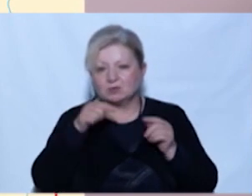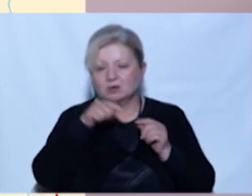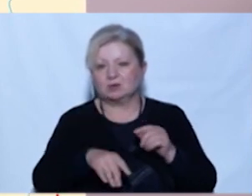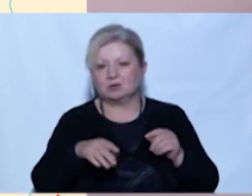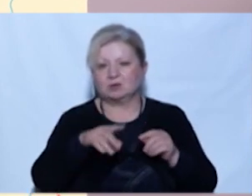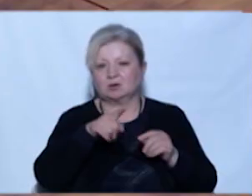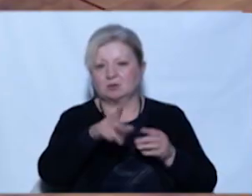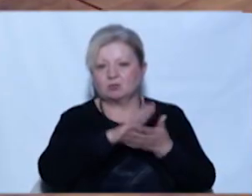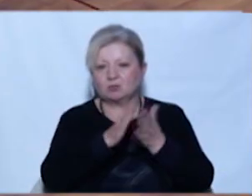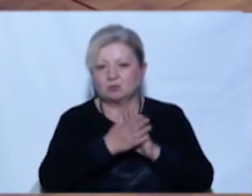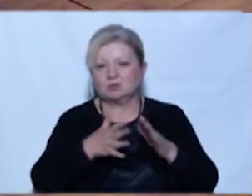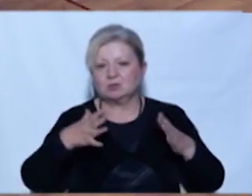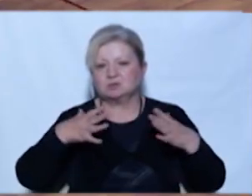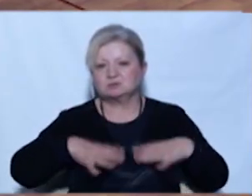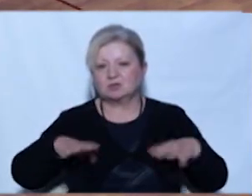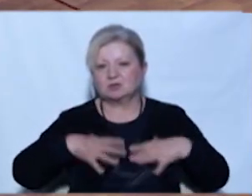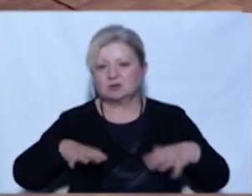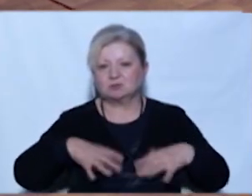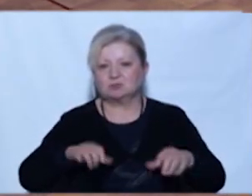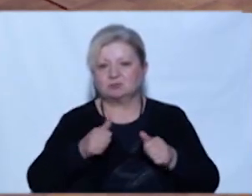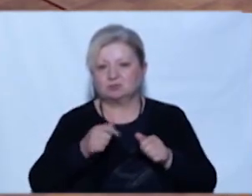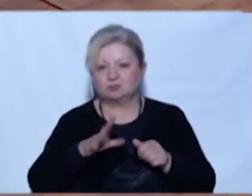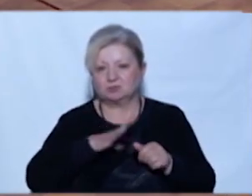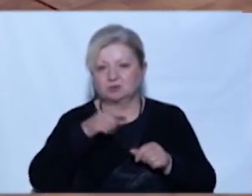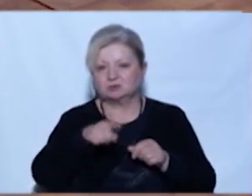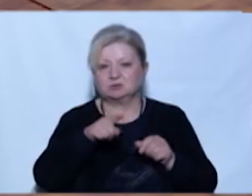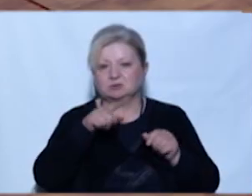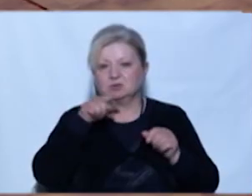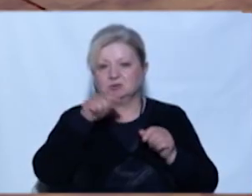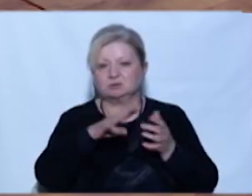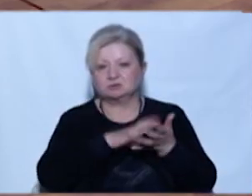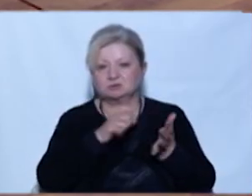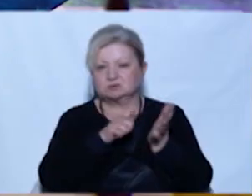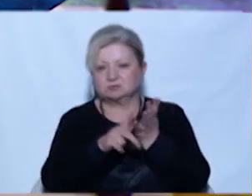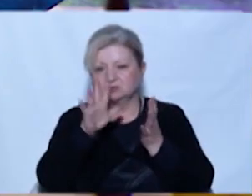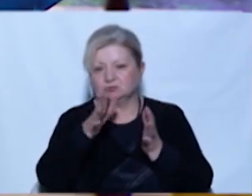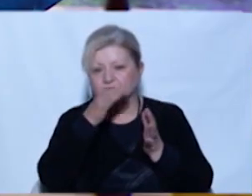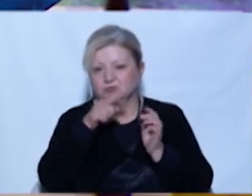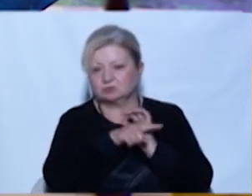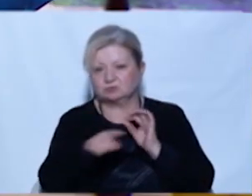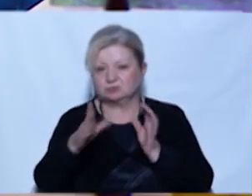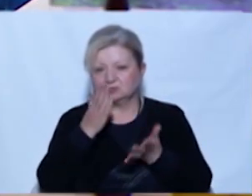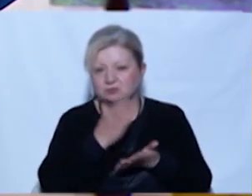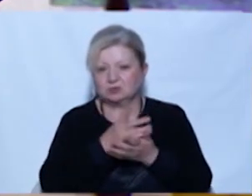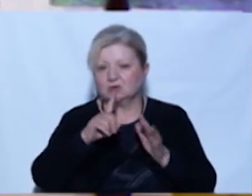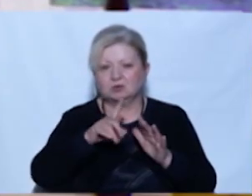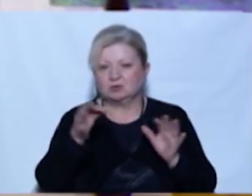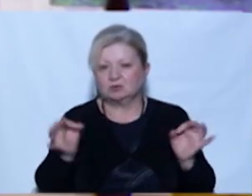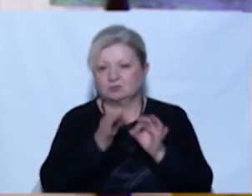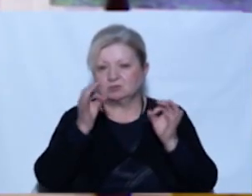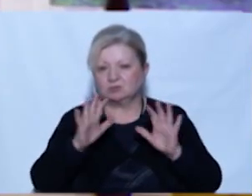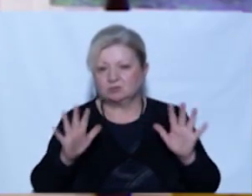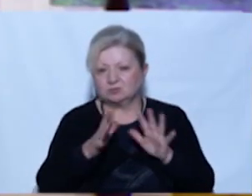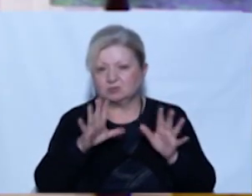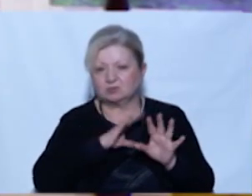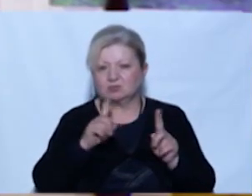მდგომარეობას. შეგახსენებთ, ეს 1975 წელია, როდესაც ჯერ არ არის მომხდარი არც